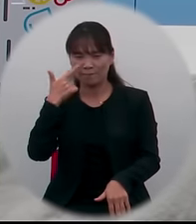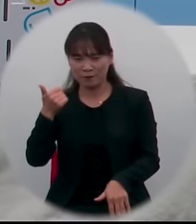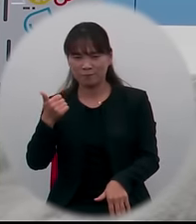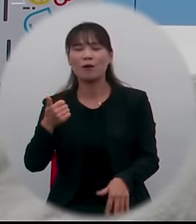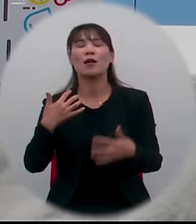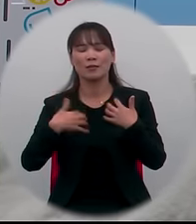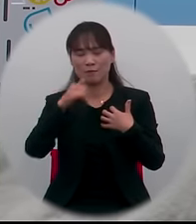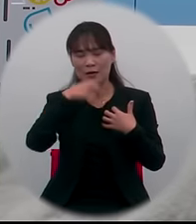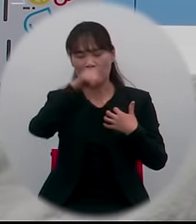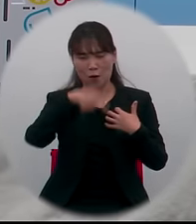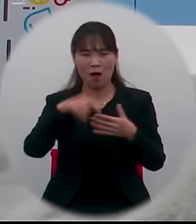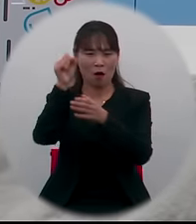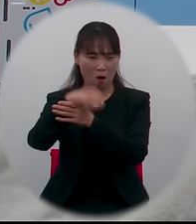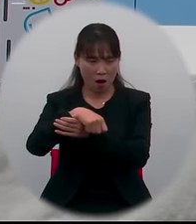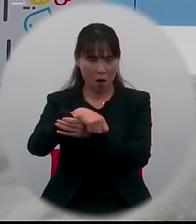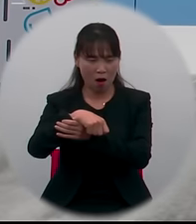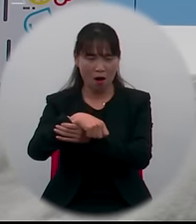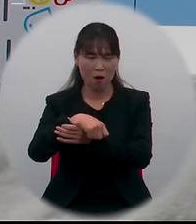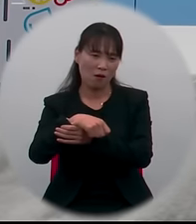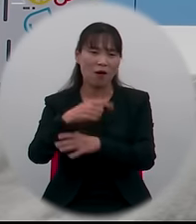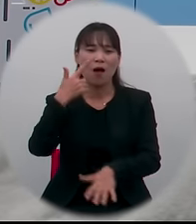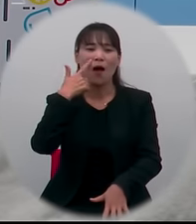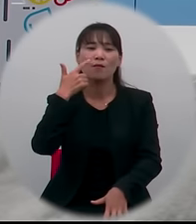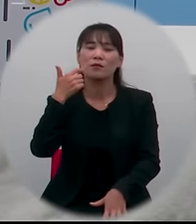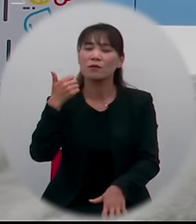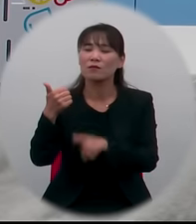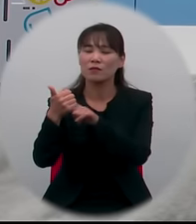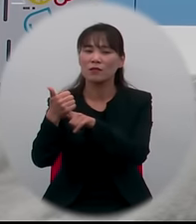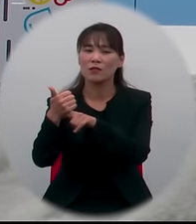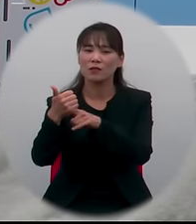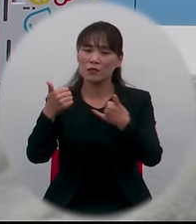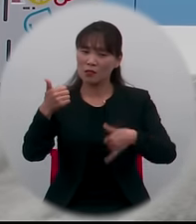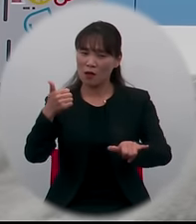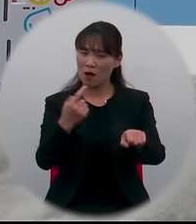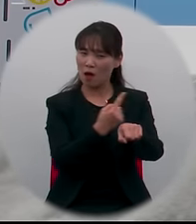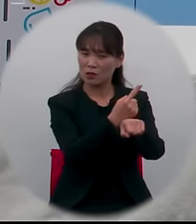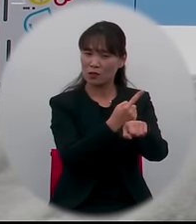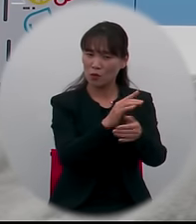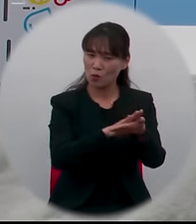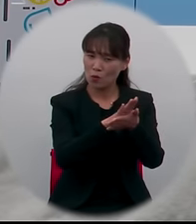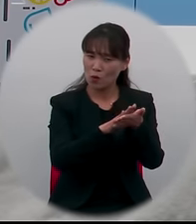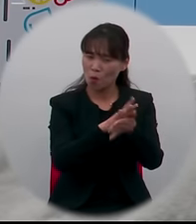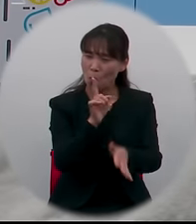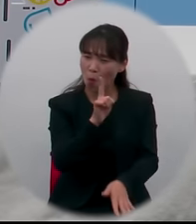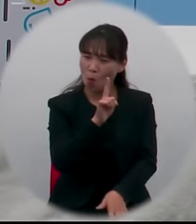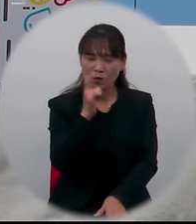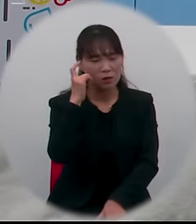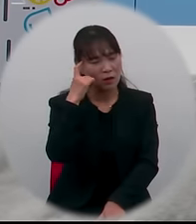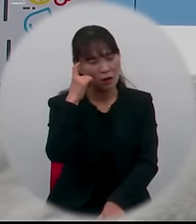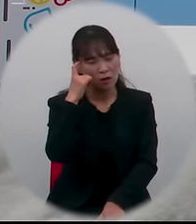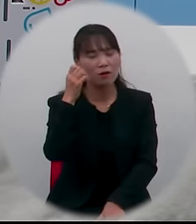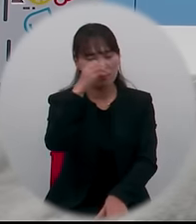오거라 허락하셨을 때 우리 아버님들 자녀들이 한시간 동안 친구들하고 하고 놀을 거라고 상상하세요 그렇죠 PC 방 가서